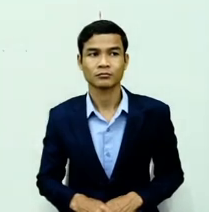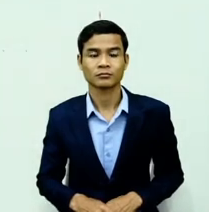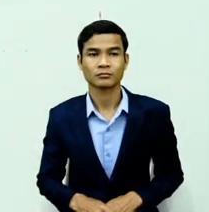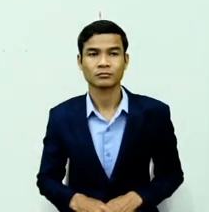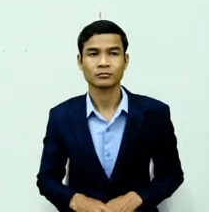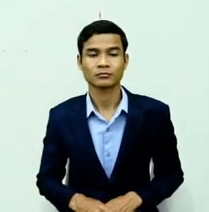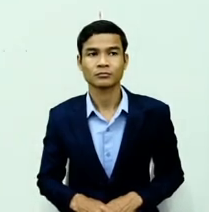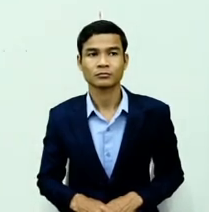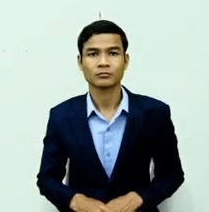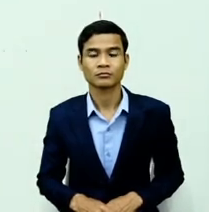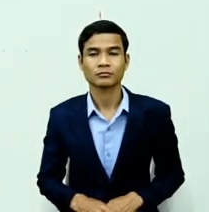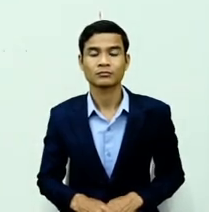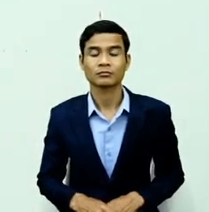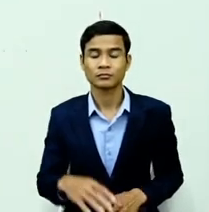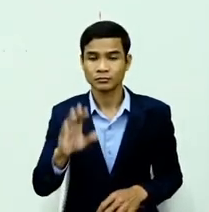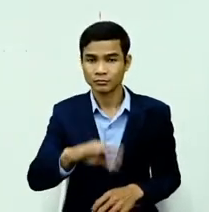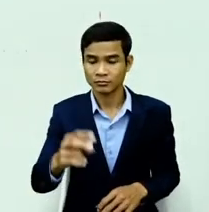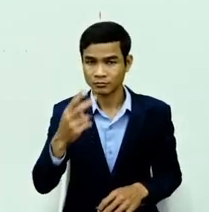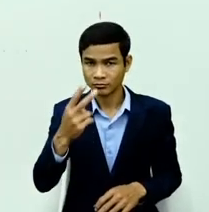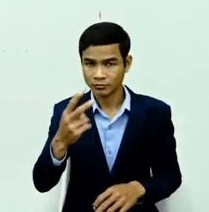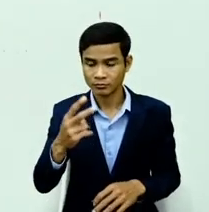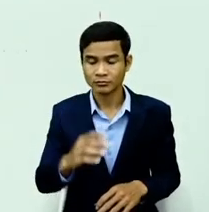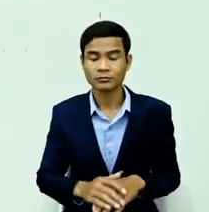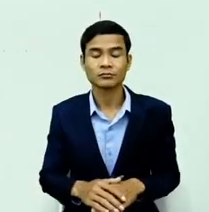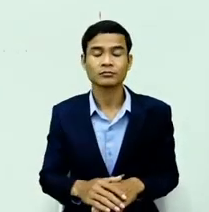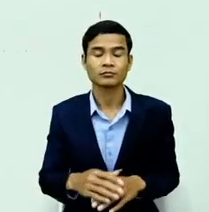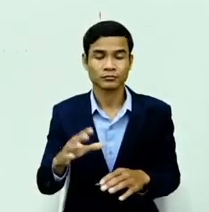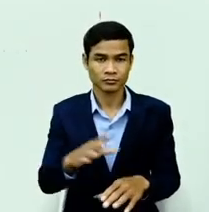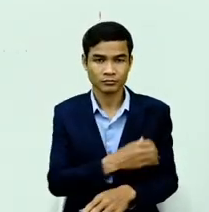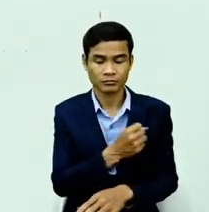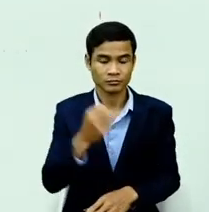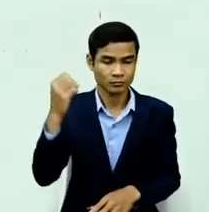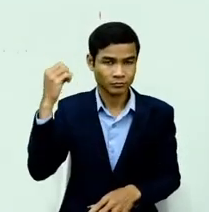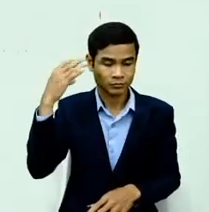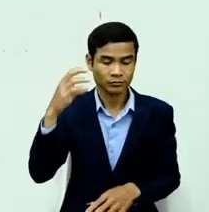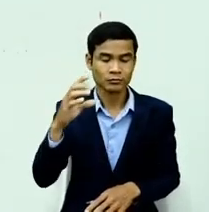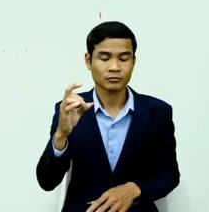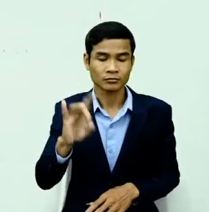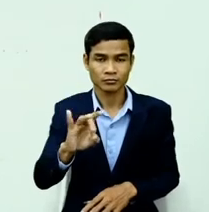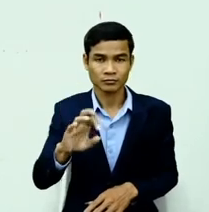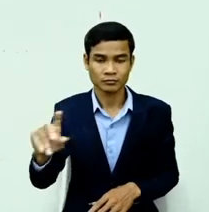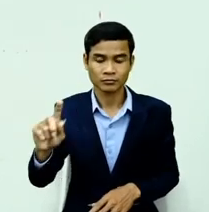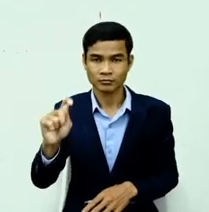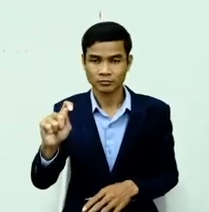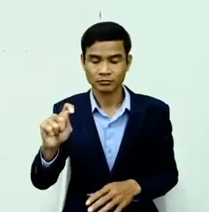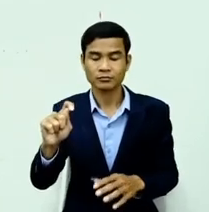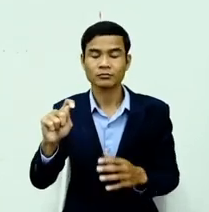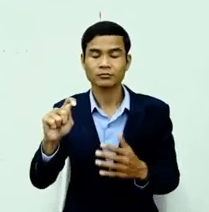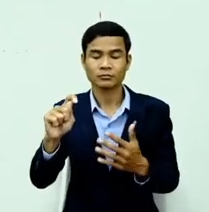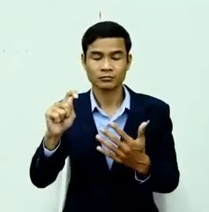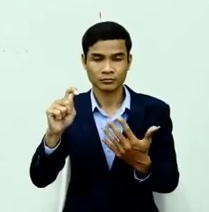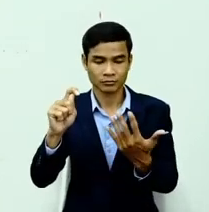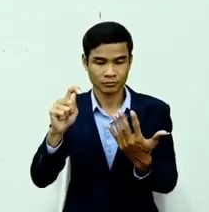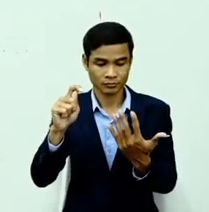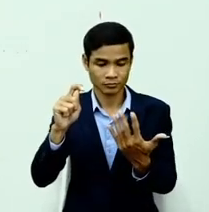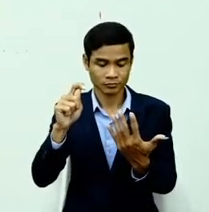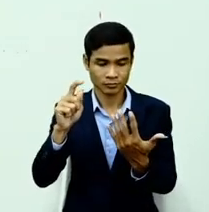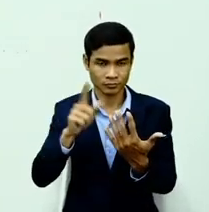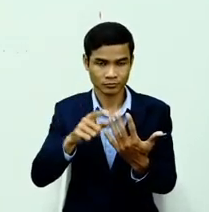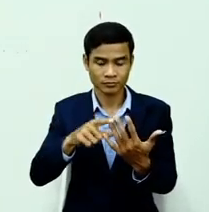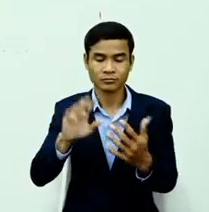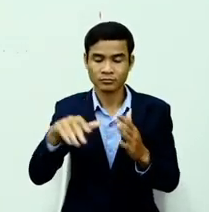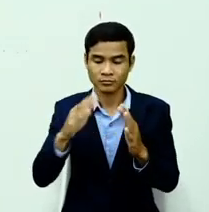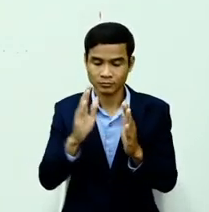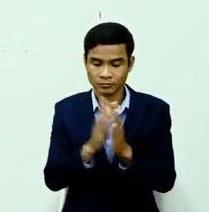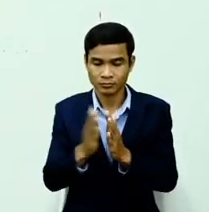cha ta con pteang tuat cha rai keu mien pcheng chi neak ro ning sra ai cha